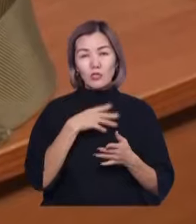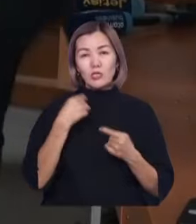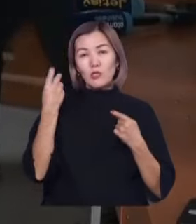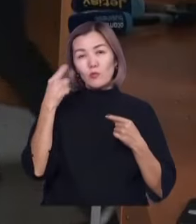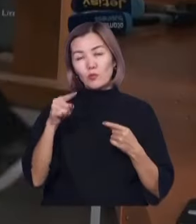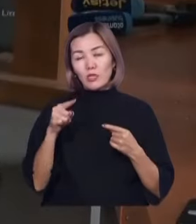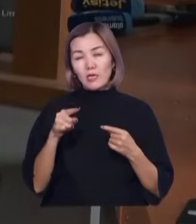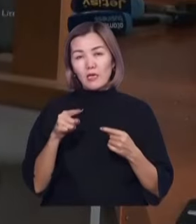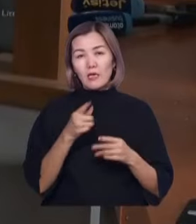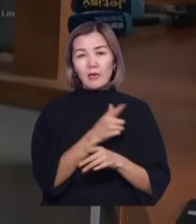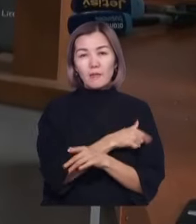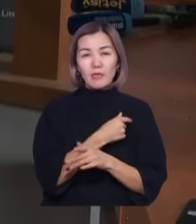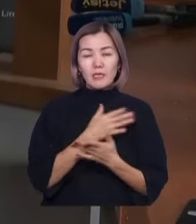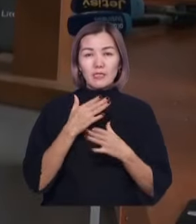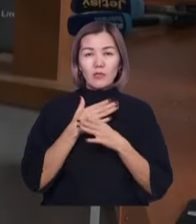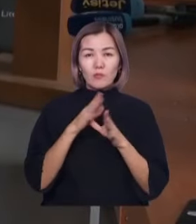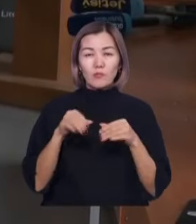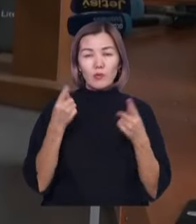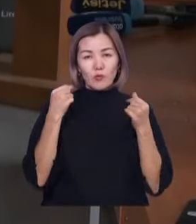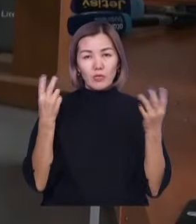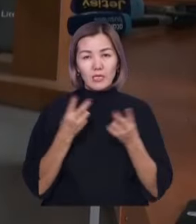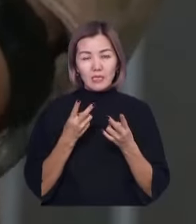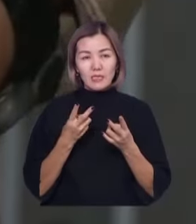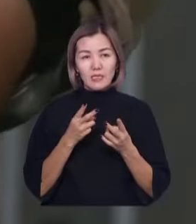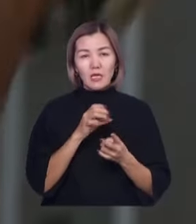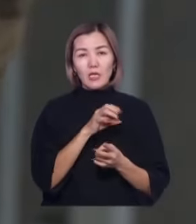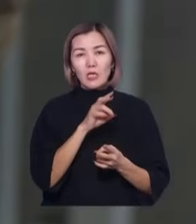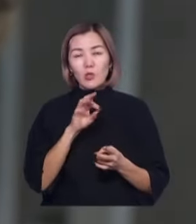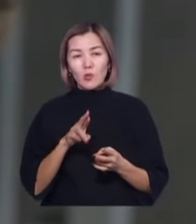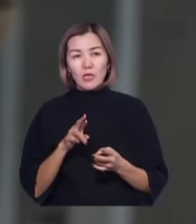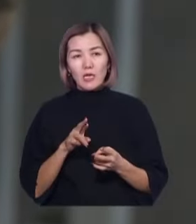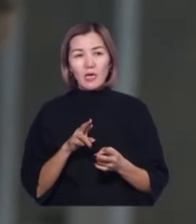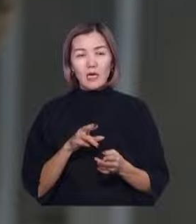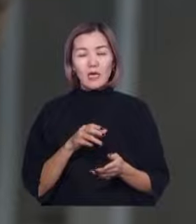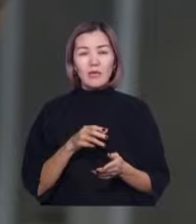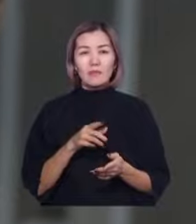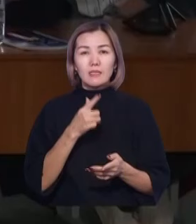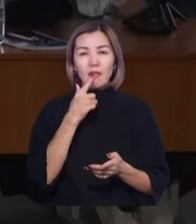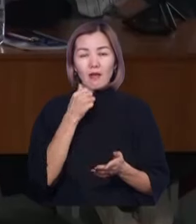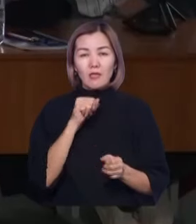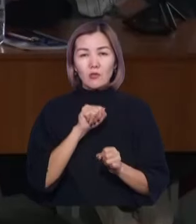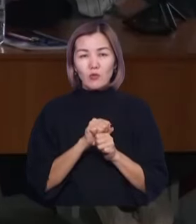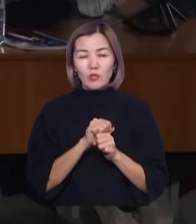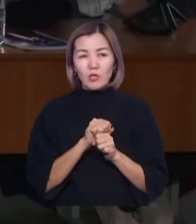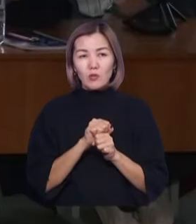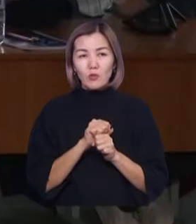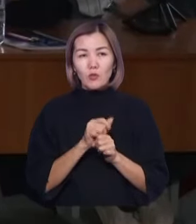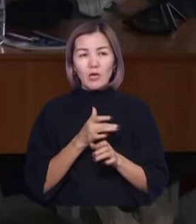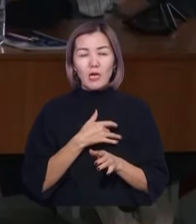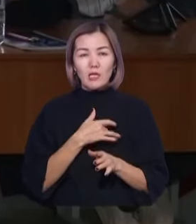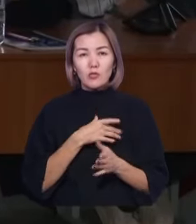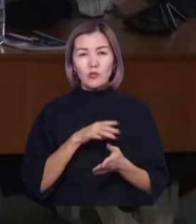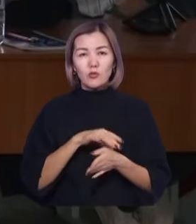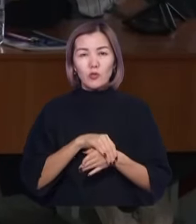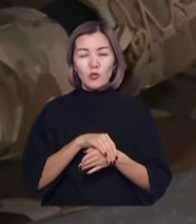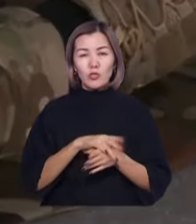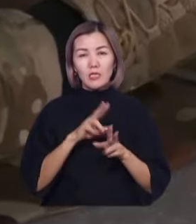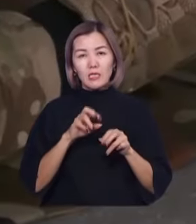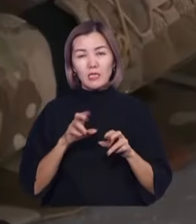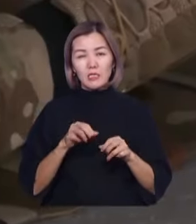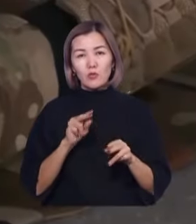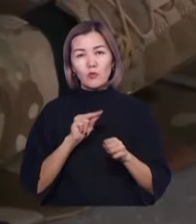алғашқы медициналық көмек көрсетуді білуі тиіс. Юлия Березовская қан тоқтату, тамыр мен жүрек соғысын тексеру жолдарын үйретті.